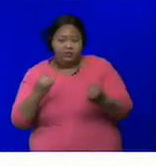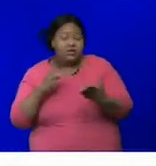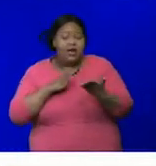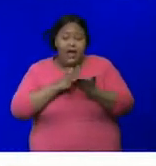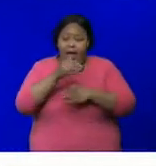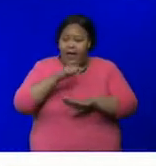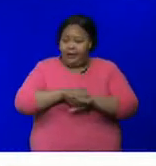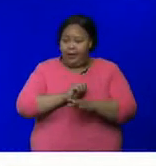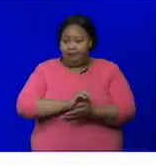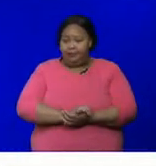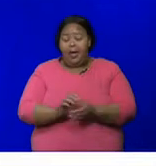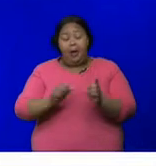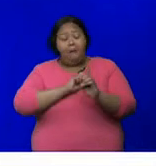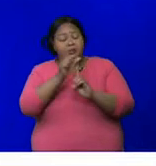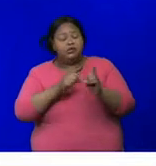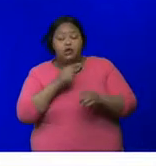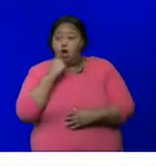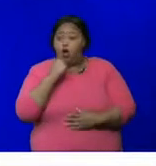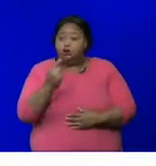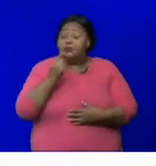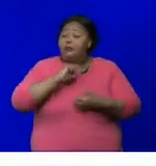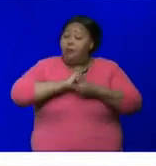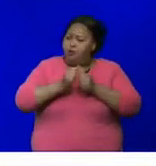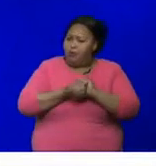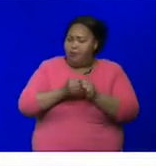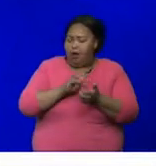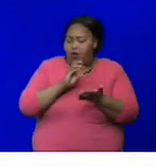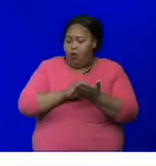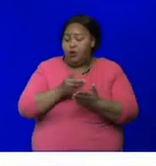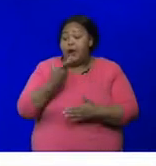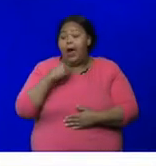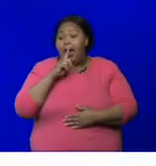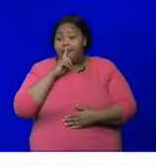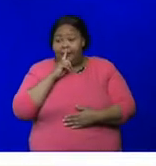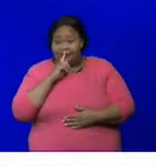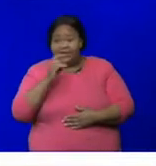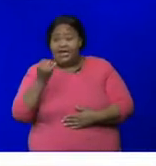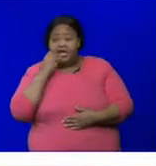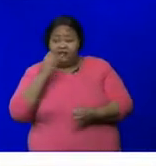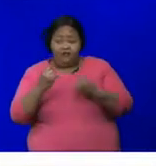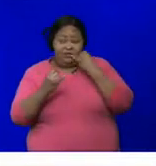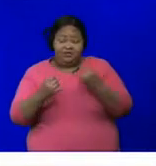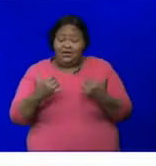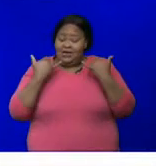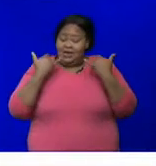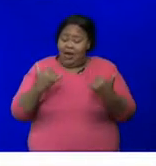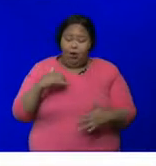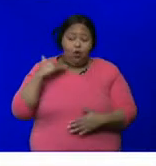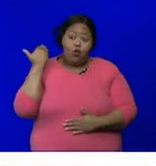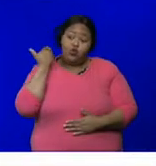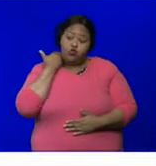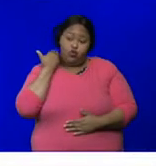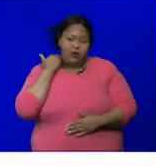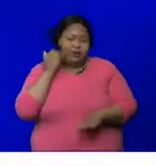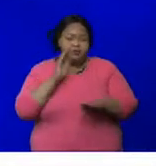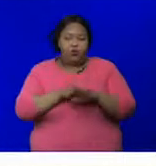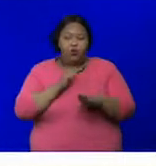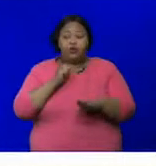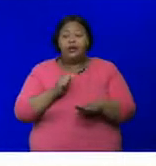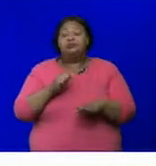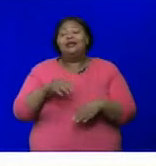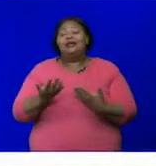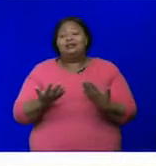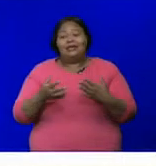tingathi sesekhona kodwa ke lwati lolungakasiduleli nani sive lukhona futhi selusabalele